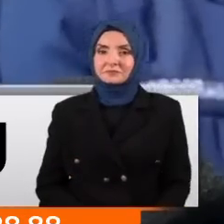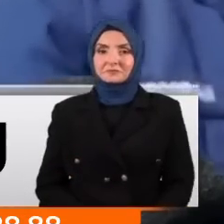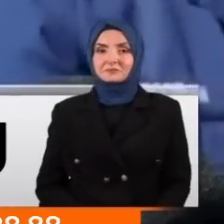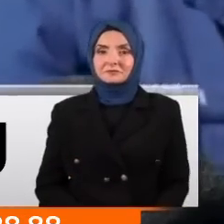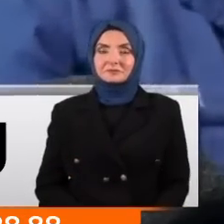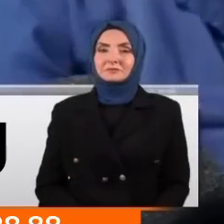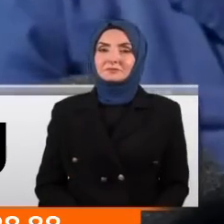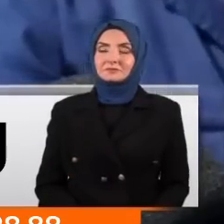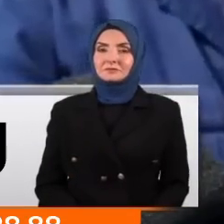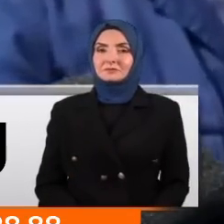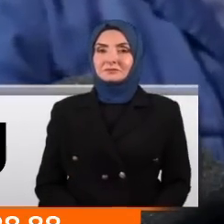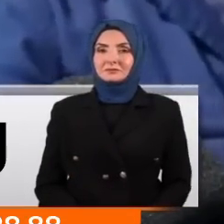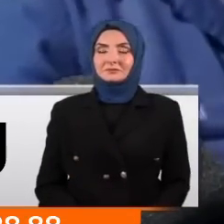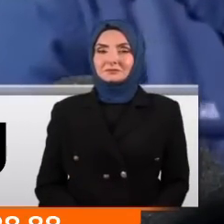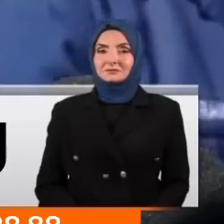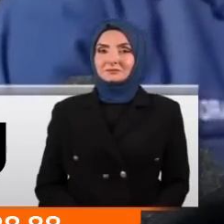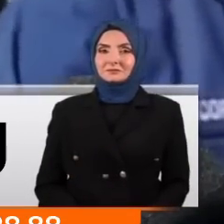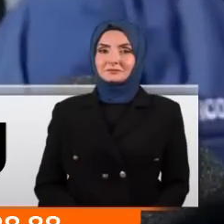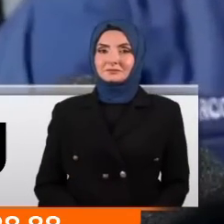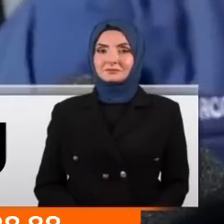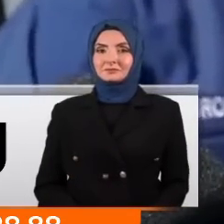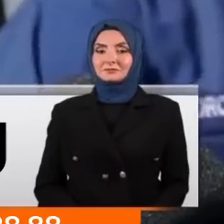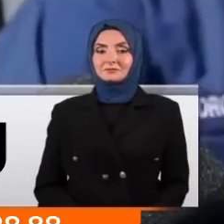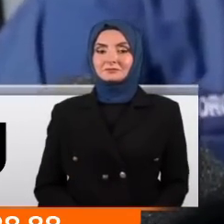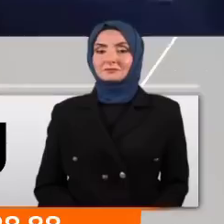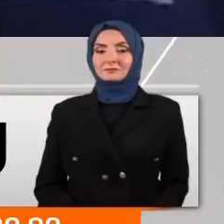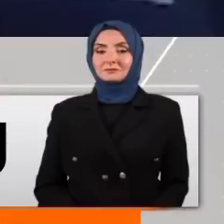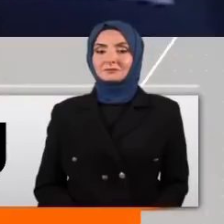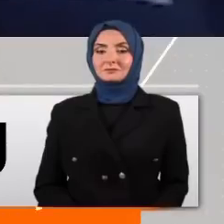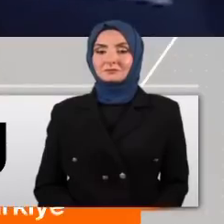yaşanan geminin basınçla içe doğru patlamasıydı